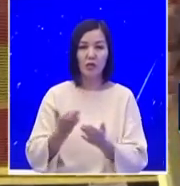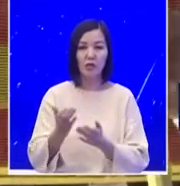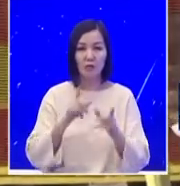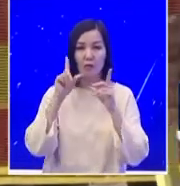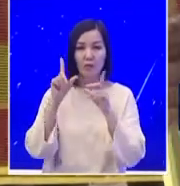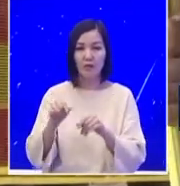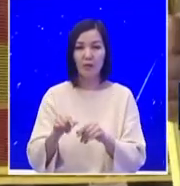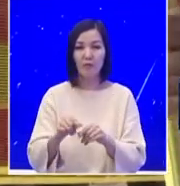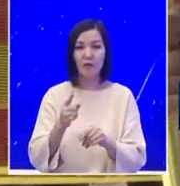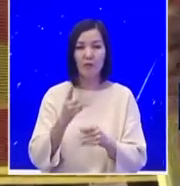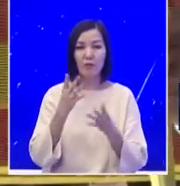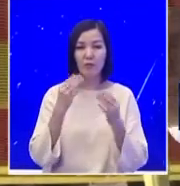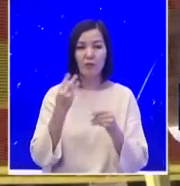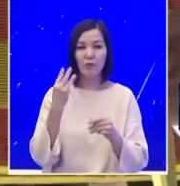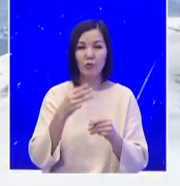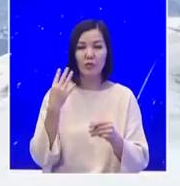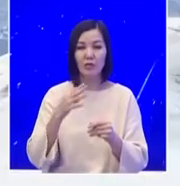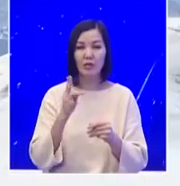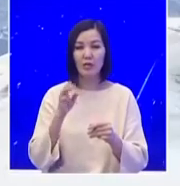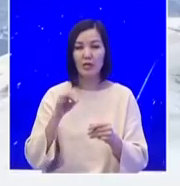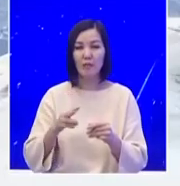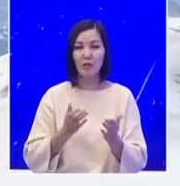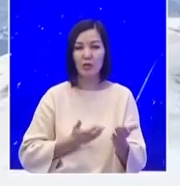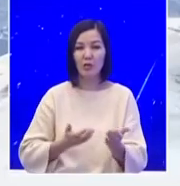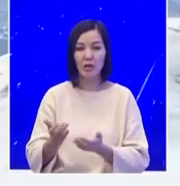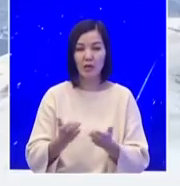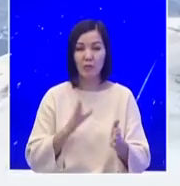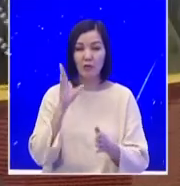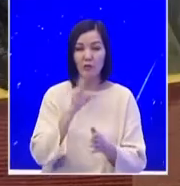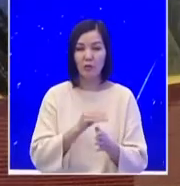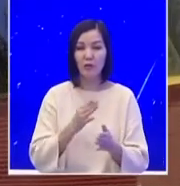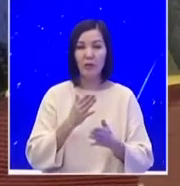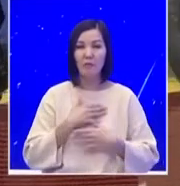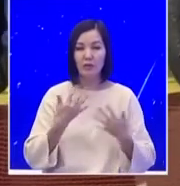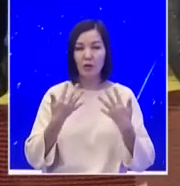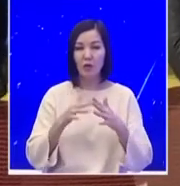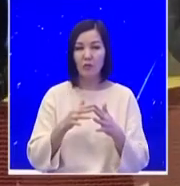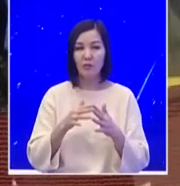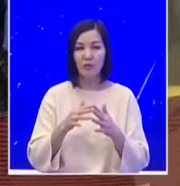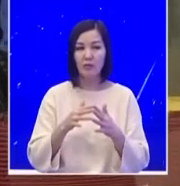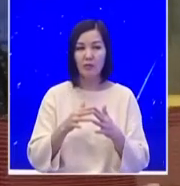Күніне 30-40 километрге дейін шаңғымен жүгірем. Біздің ауылымызда